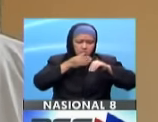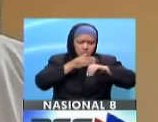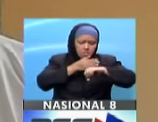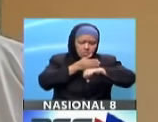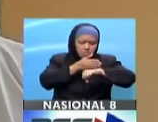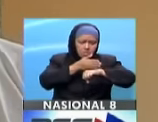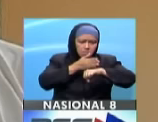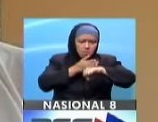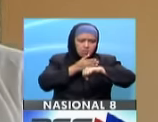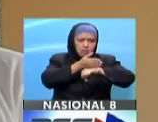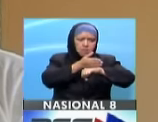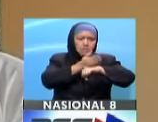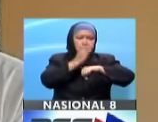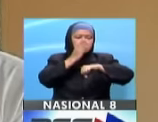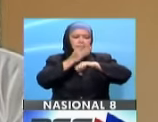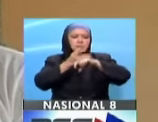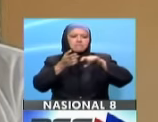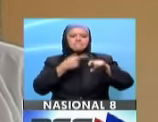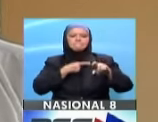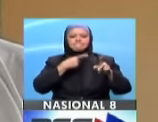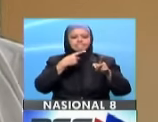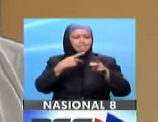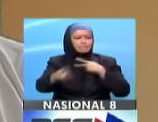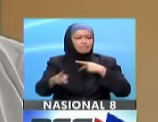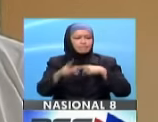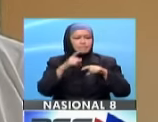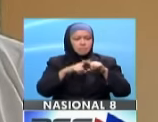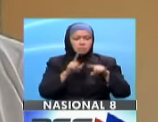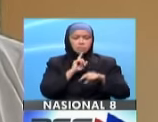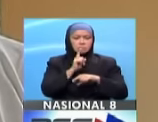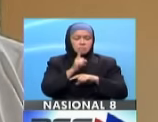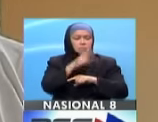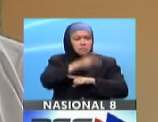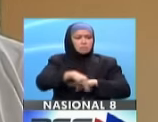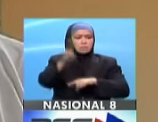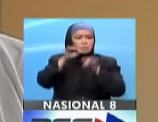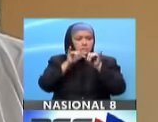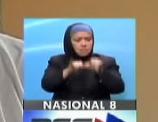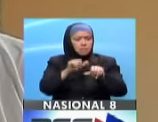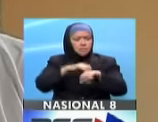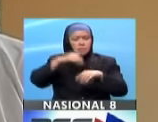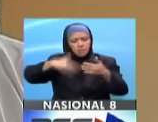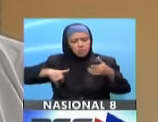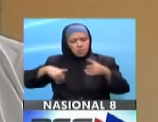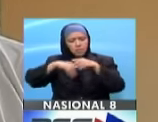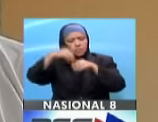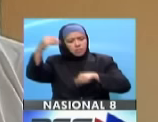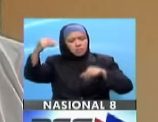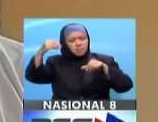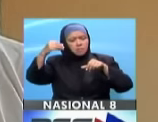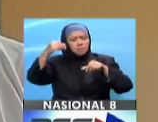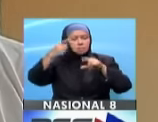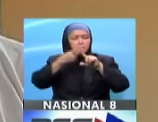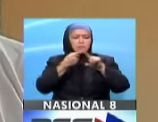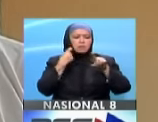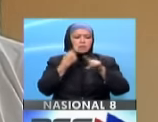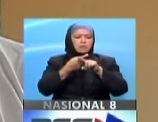halal sebab kita ya, tidak terkeluar lagi daripada penyembelihan yang